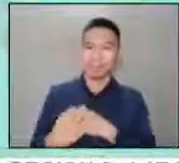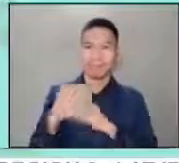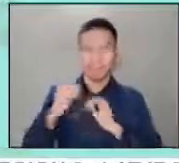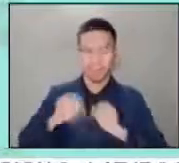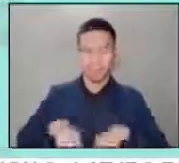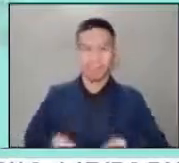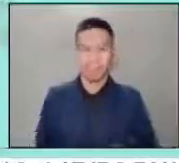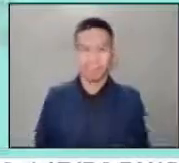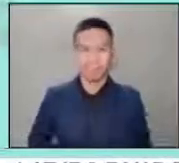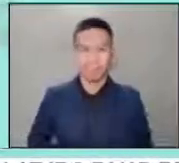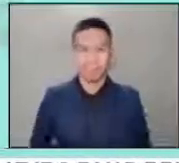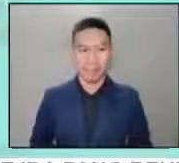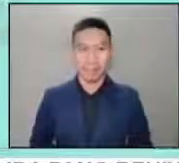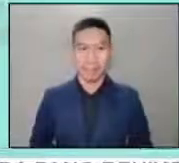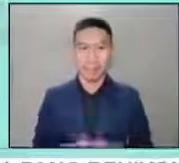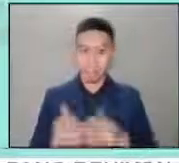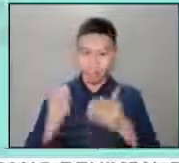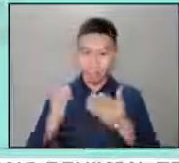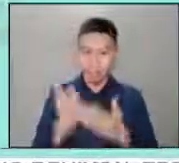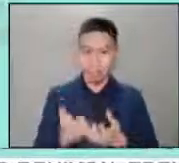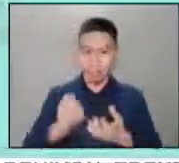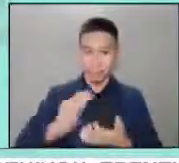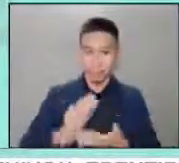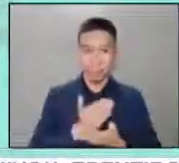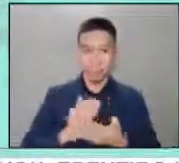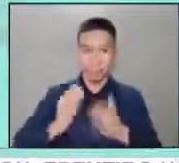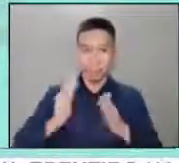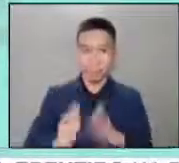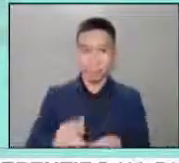Gusto niya ba ng singer?